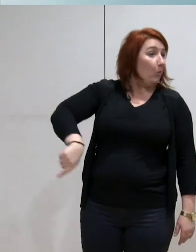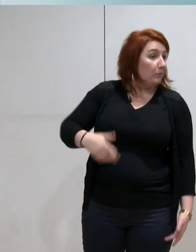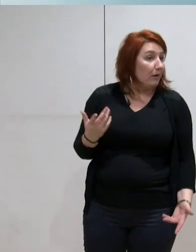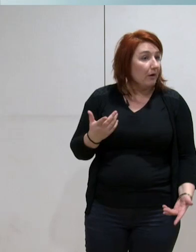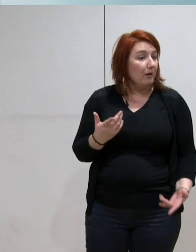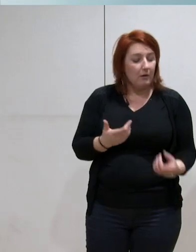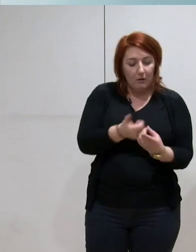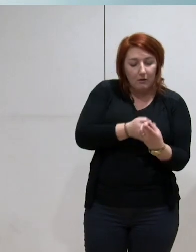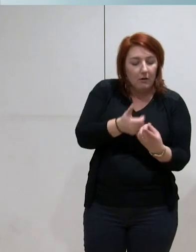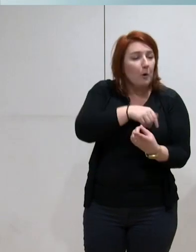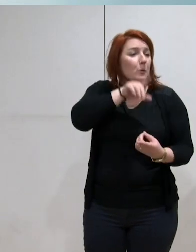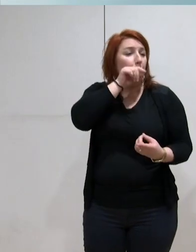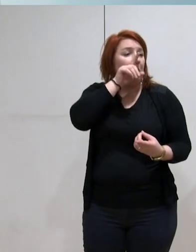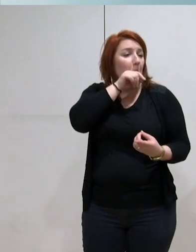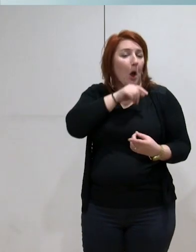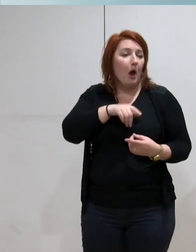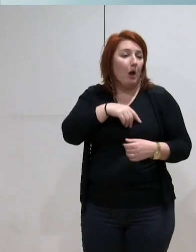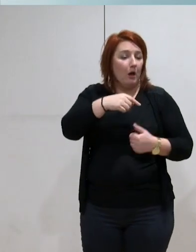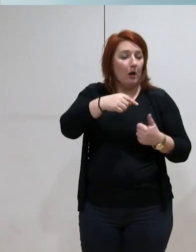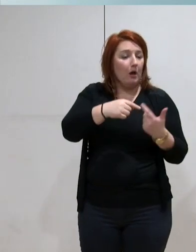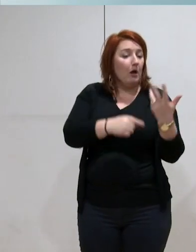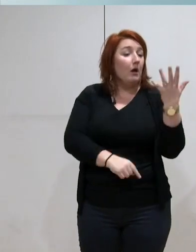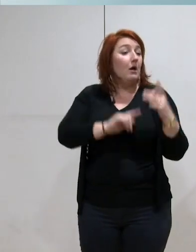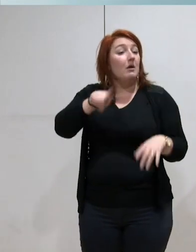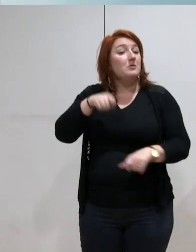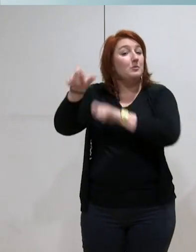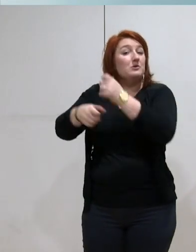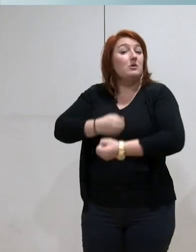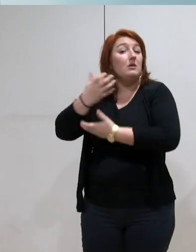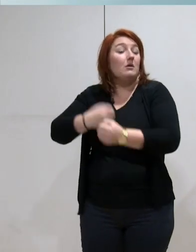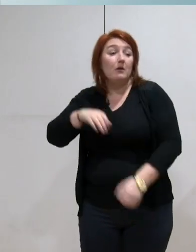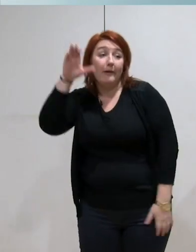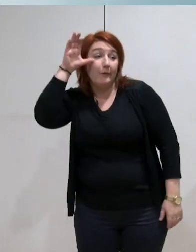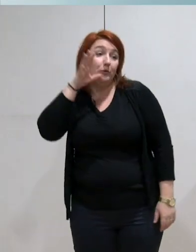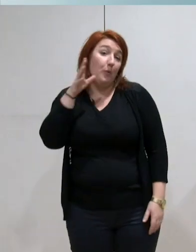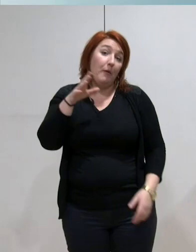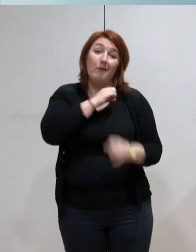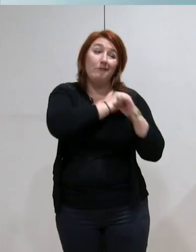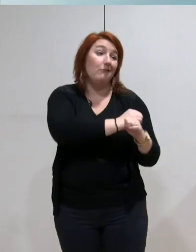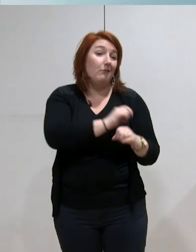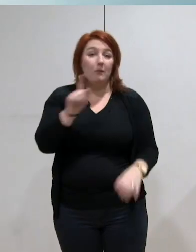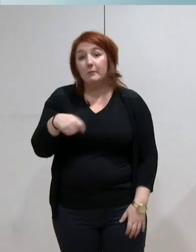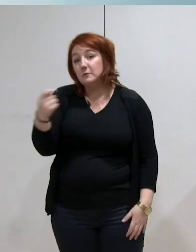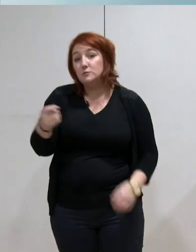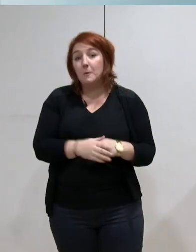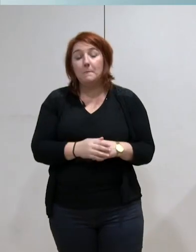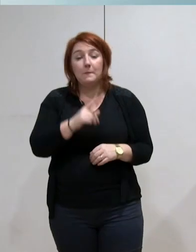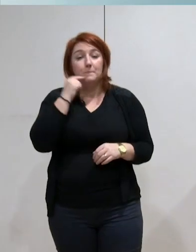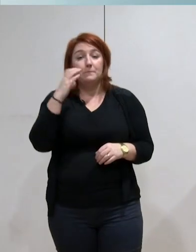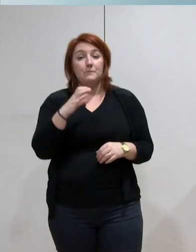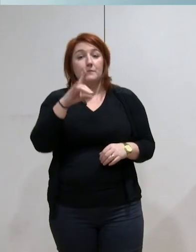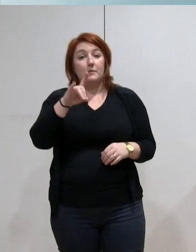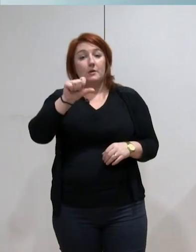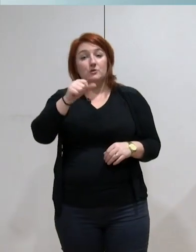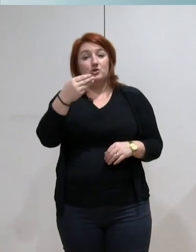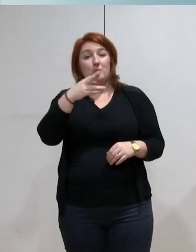tweeter évidemment on peut pas entendre ce que disent les orateurs ça c'est sûr quand on dit que Mathieu chamessi tout à l'heure a proposé